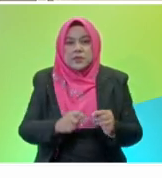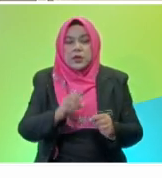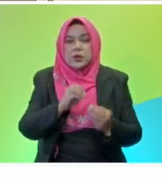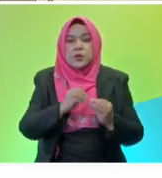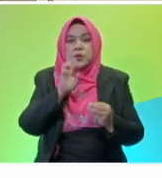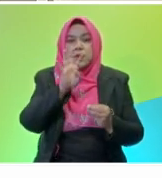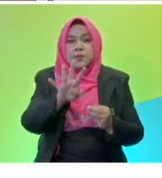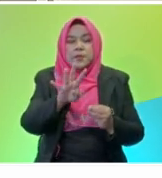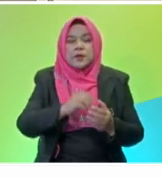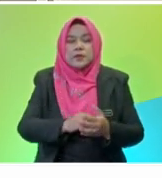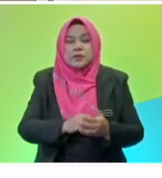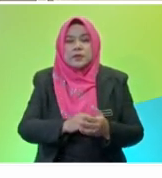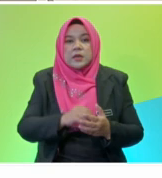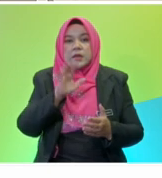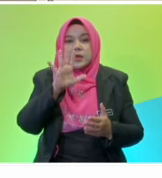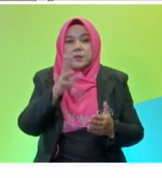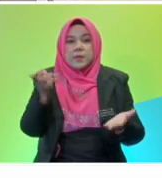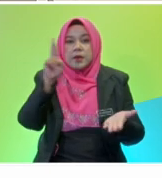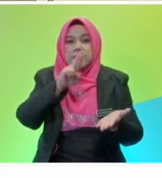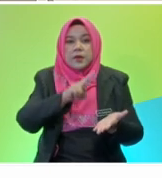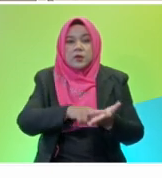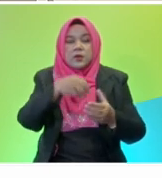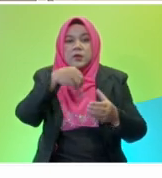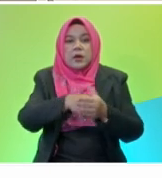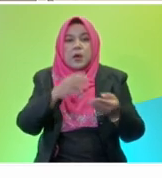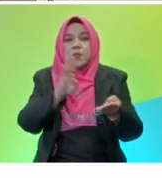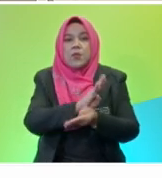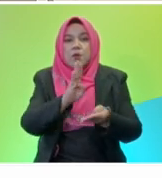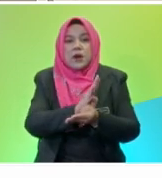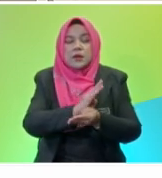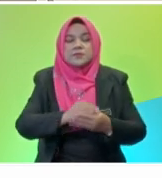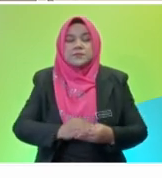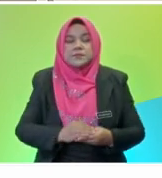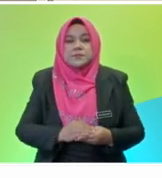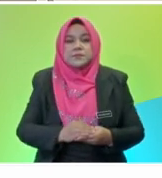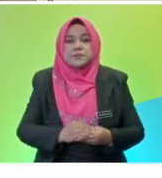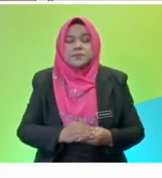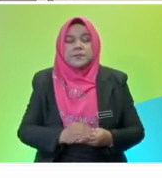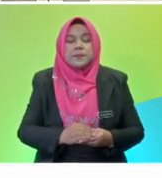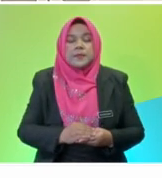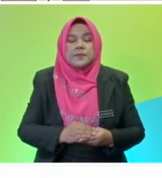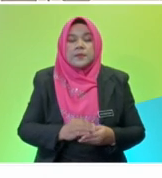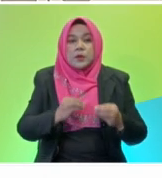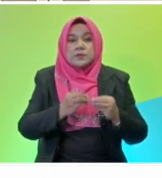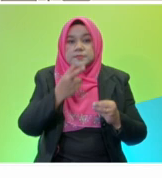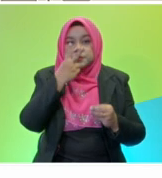profesional kelima merekot Maklumat dalam templek pelaporan Oke kita tengok satu persatu